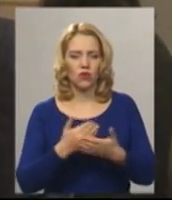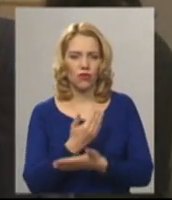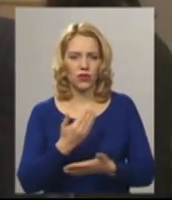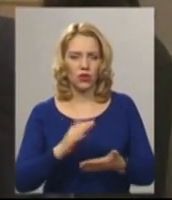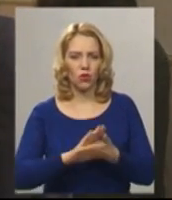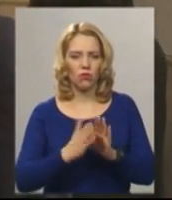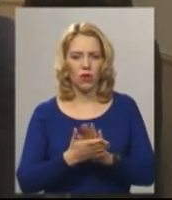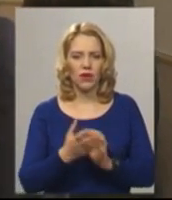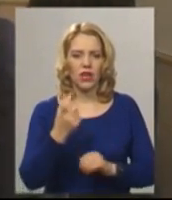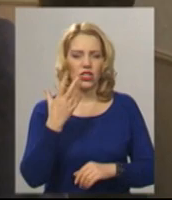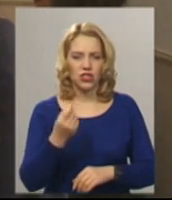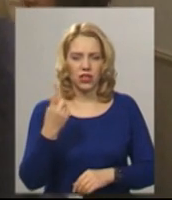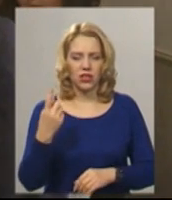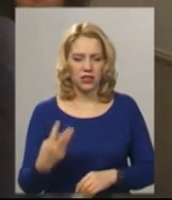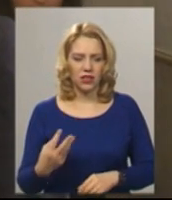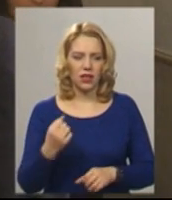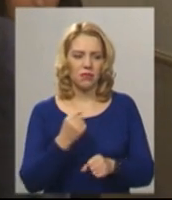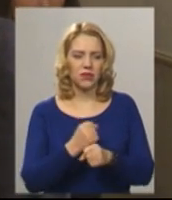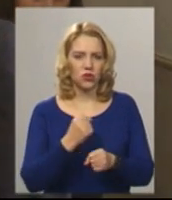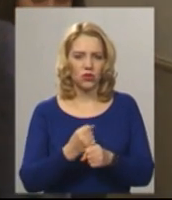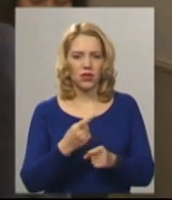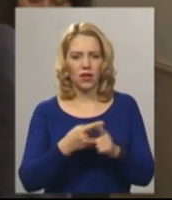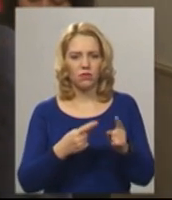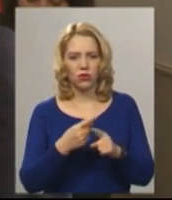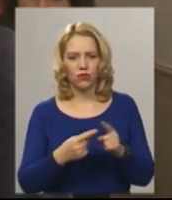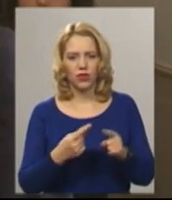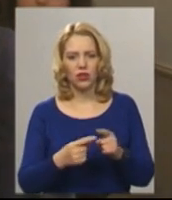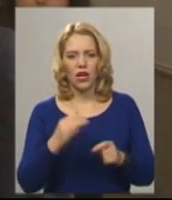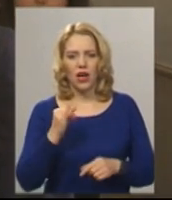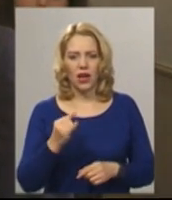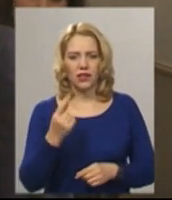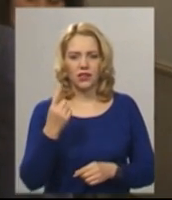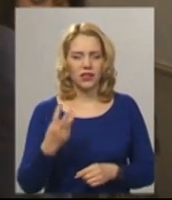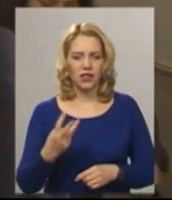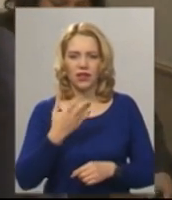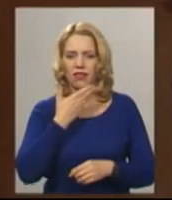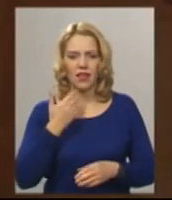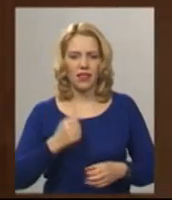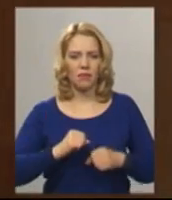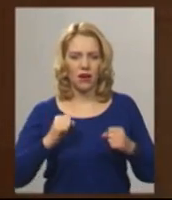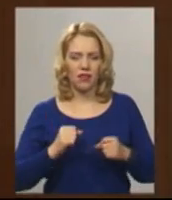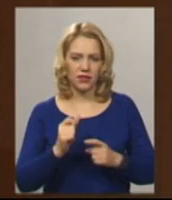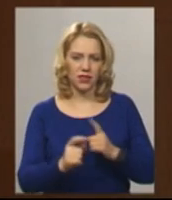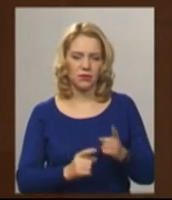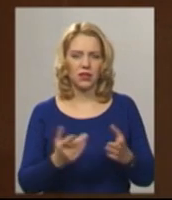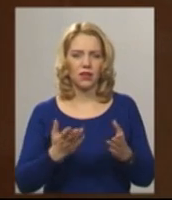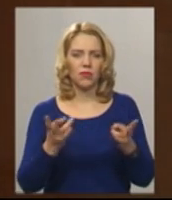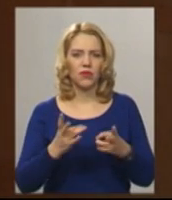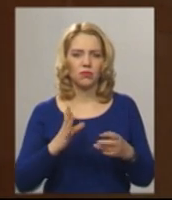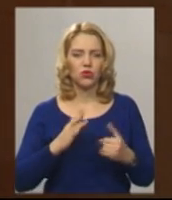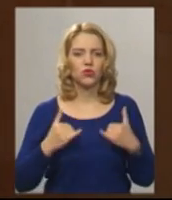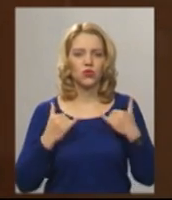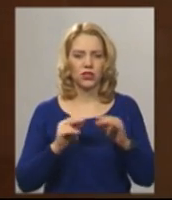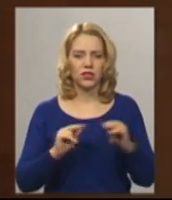працює наполовину, тобто десь імітує оцю роботу. Третина і не намагалася змінитися. Яким має бути сучасний